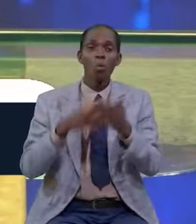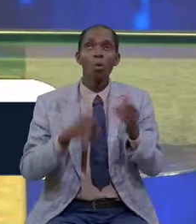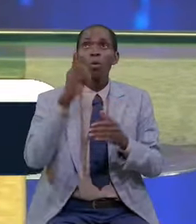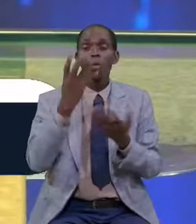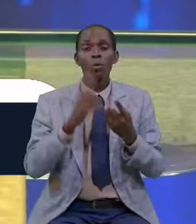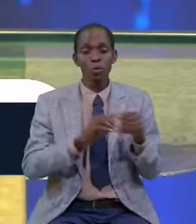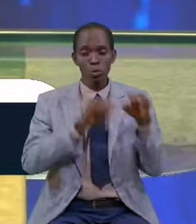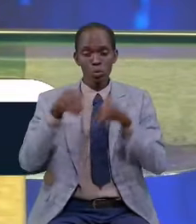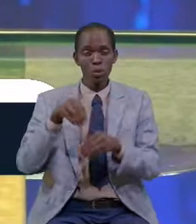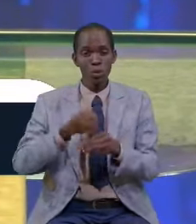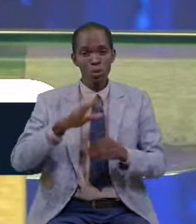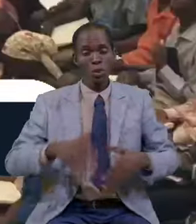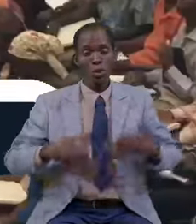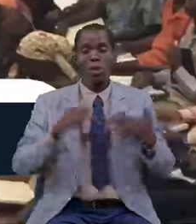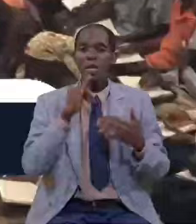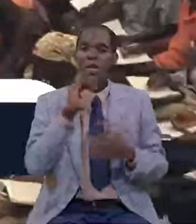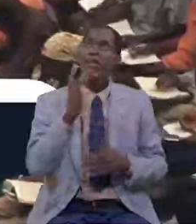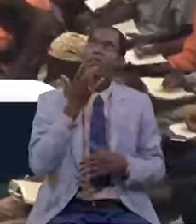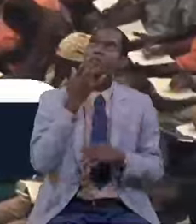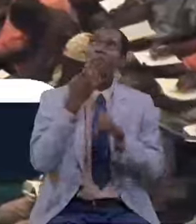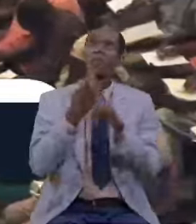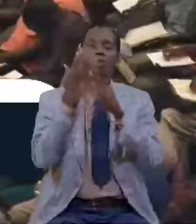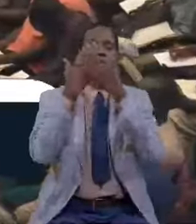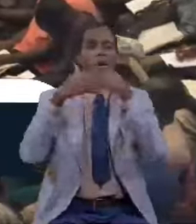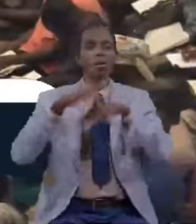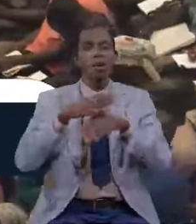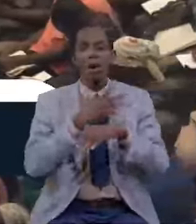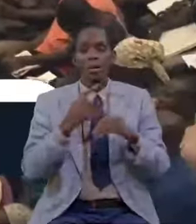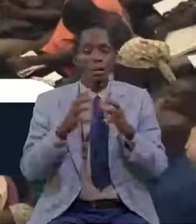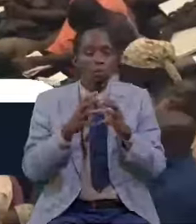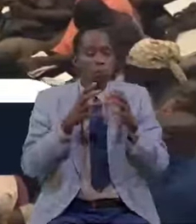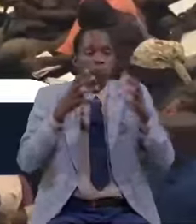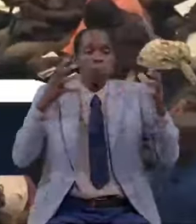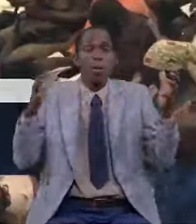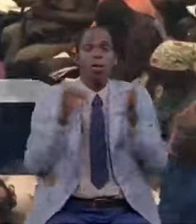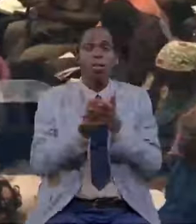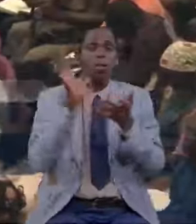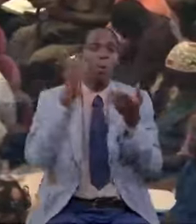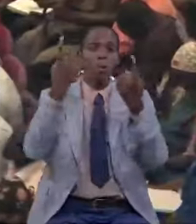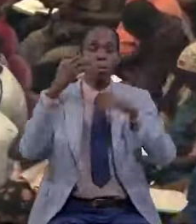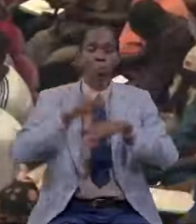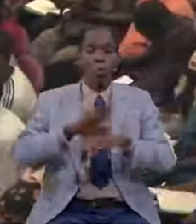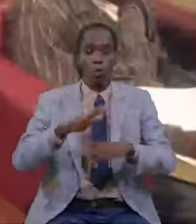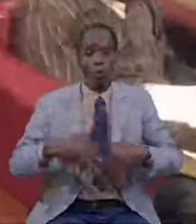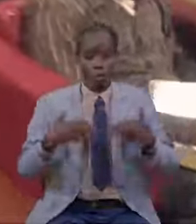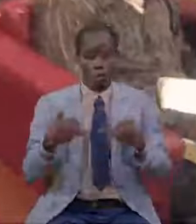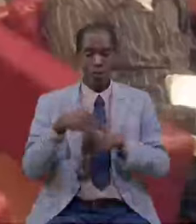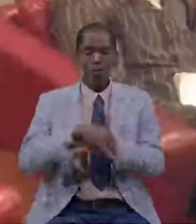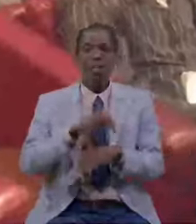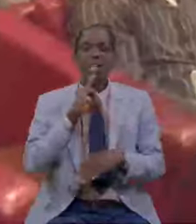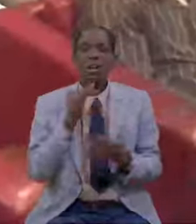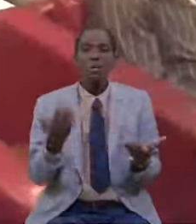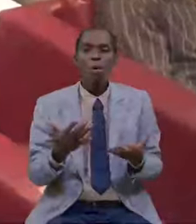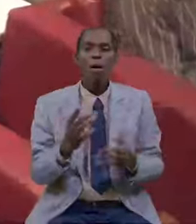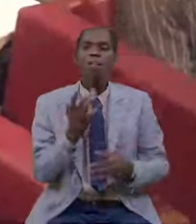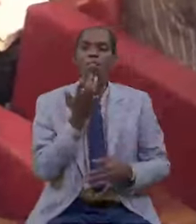soir, c'est la faveur du ciel. L'abondance que Dieu va déverser sur vous ce soir, c'est une faveur du